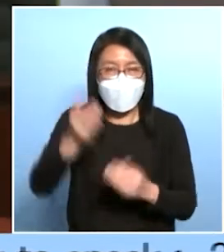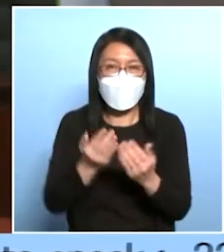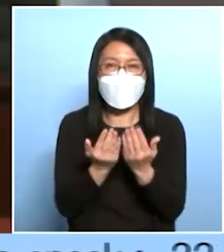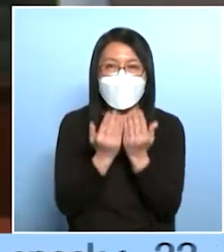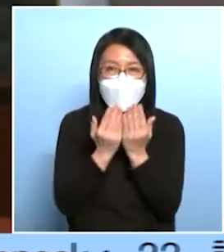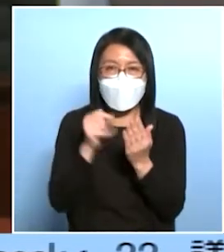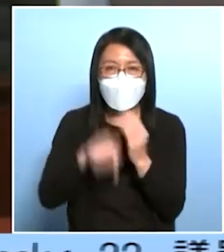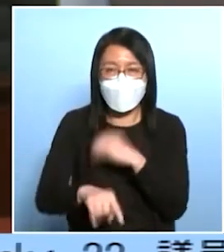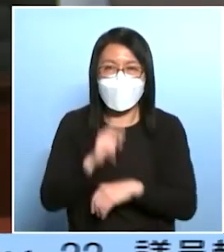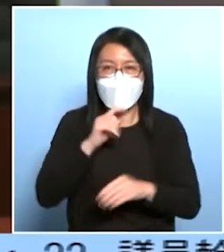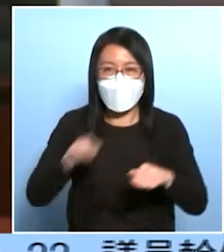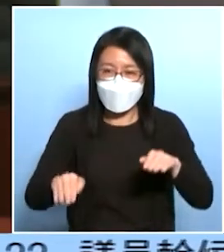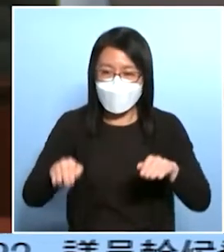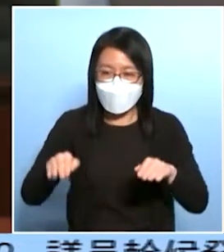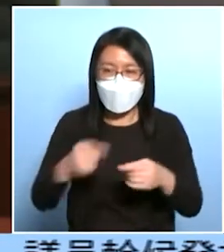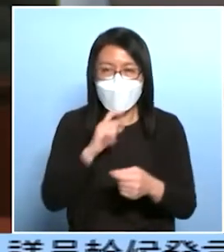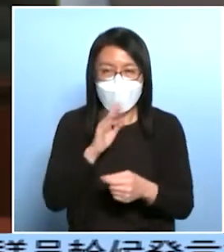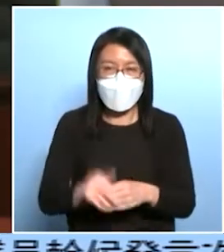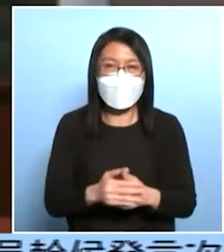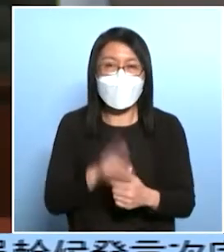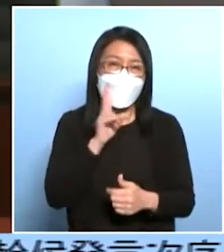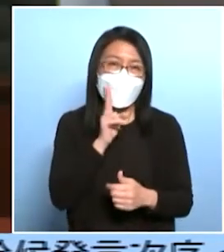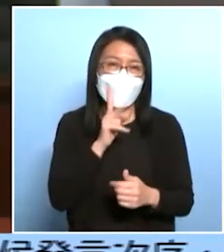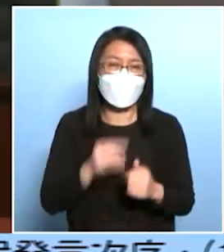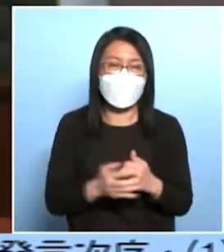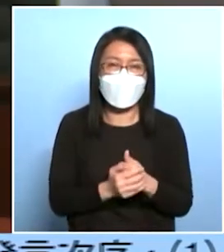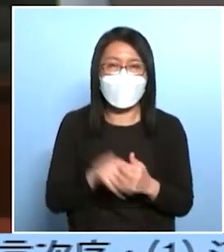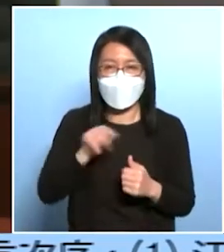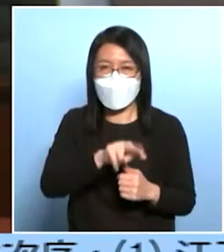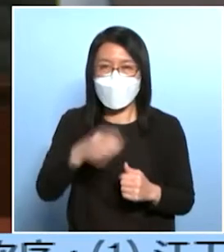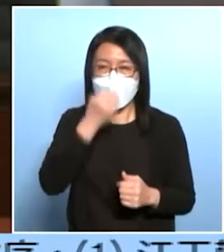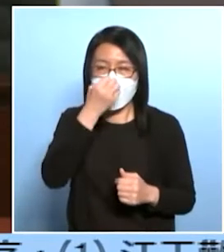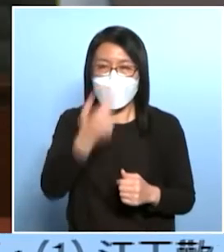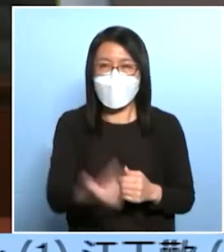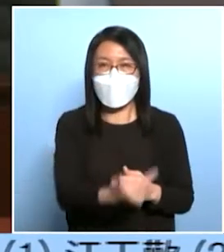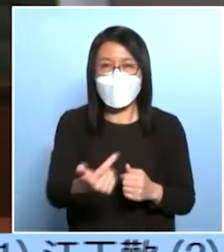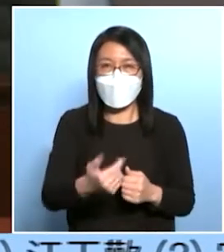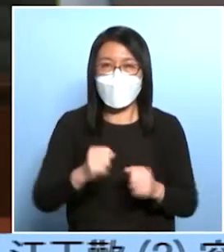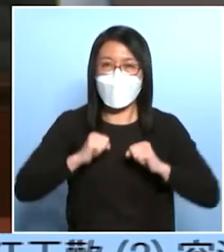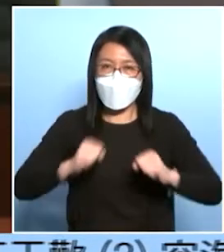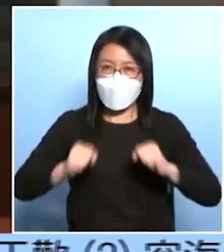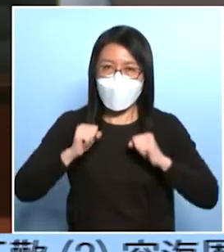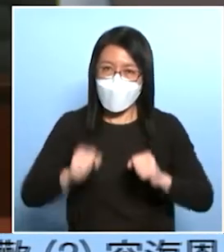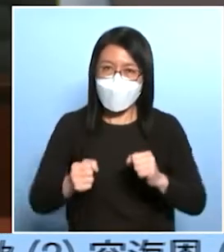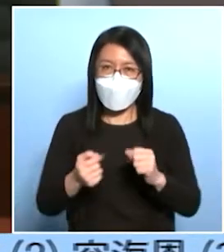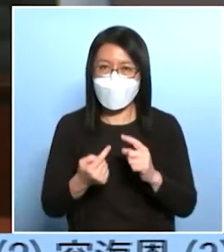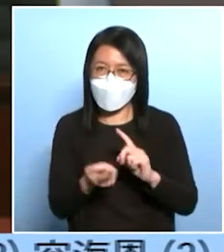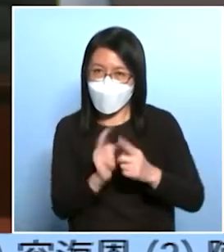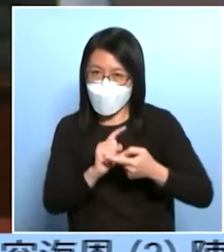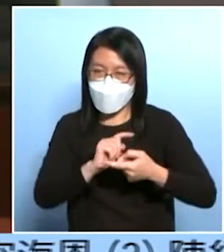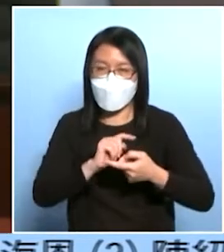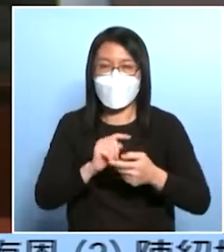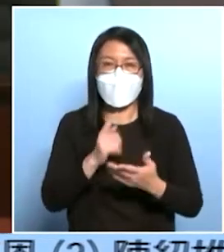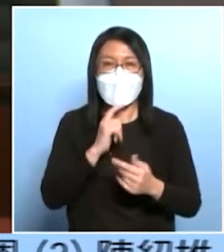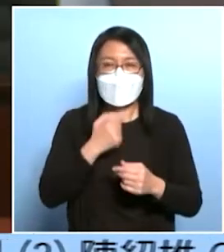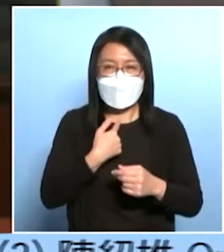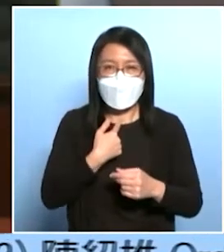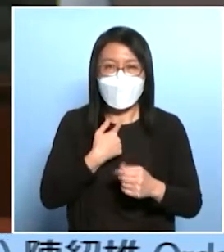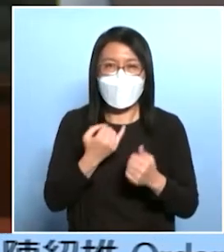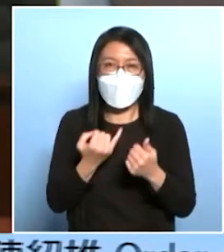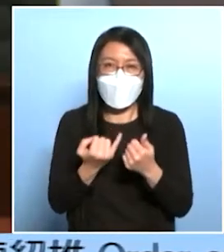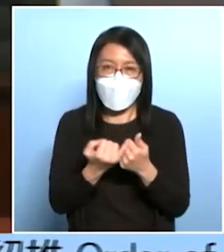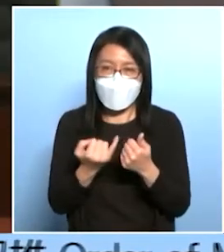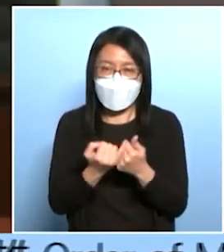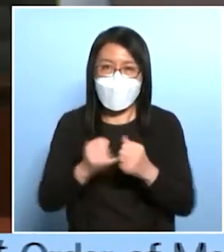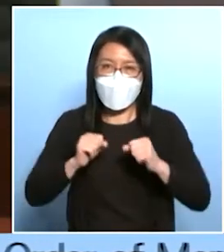咧去取得個平衡。舉個例啊，我哋見到香港咧好多嘅運動員啊、運動代表咧，都係透過學生運動員